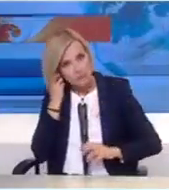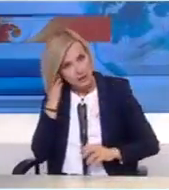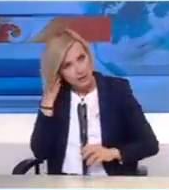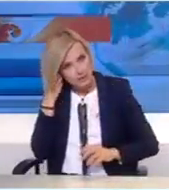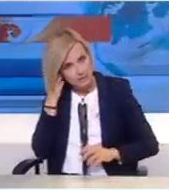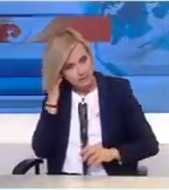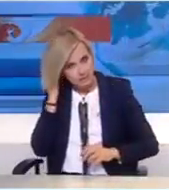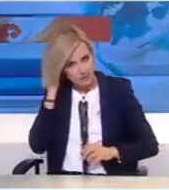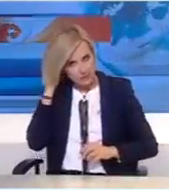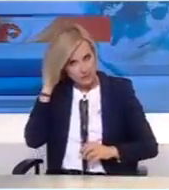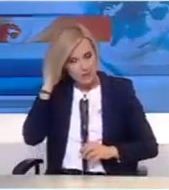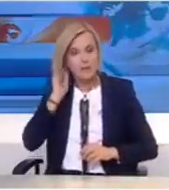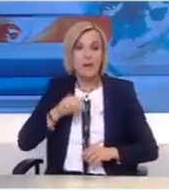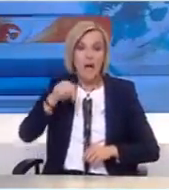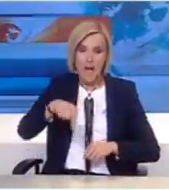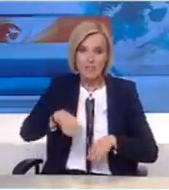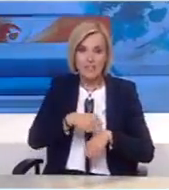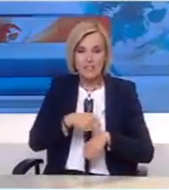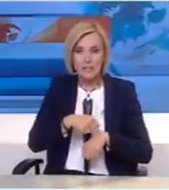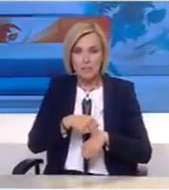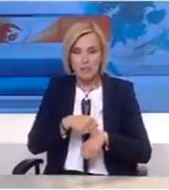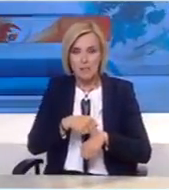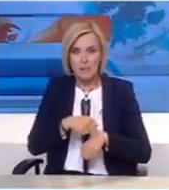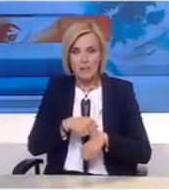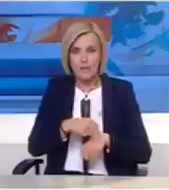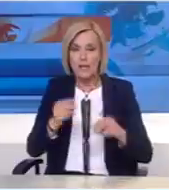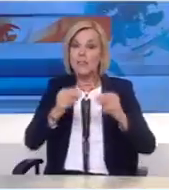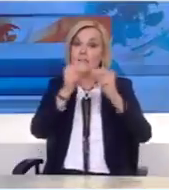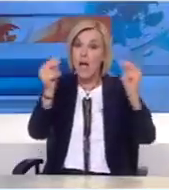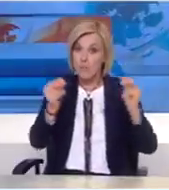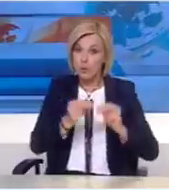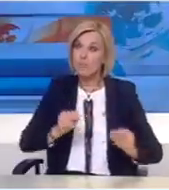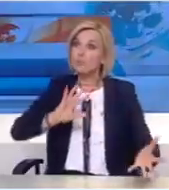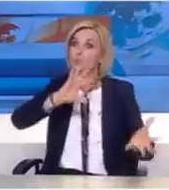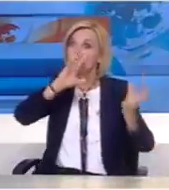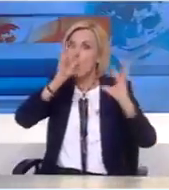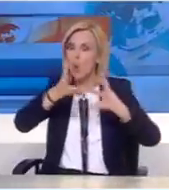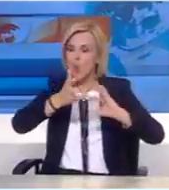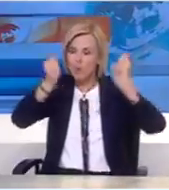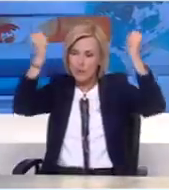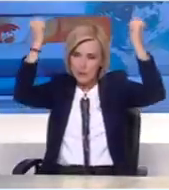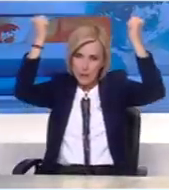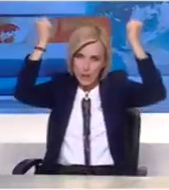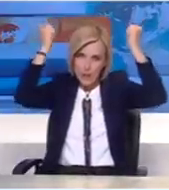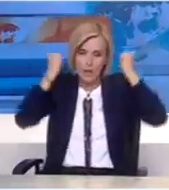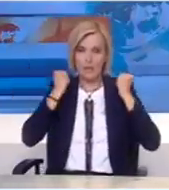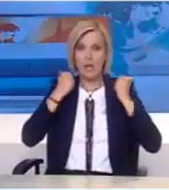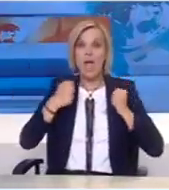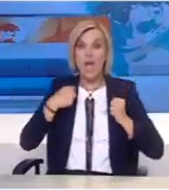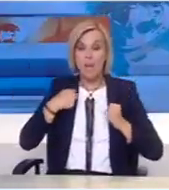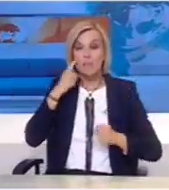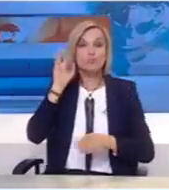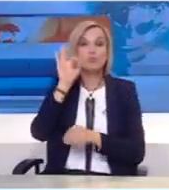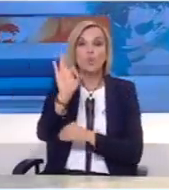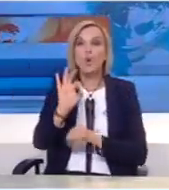σε αντίστοιχες περιπτώσεις, όπως είπε ο κύριος καθηγητής, τα αποτελέσματα είναι τραγικά. Είμαστε εδώ για να προασπίσουμε, να διαφυλάξουμε την